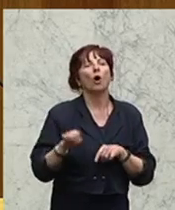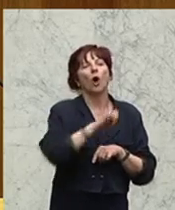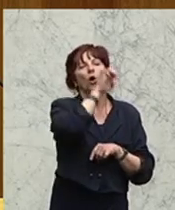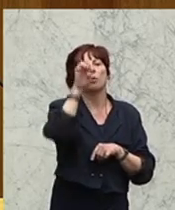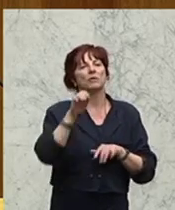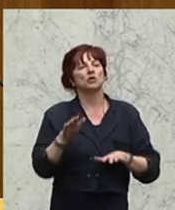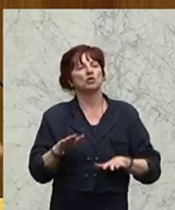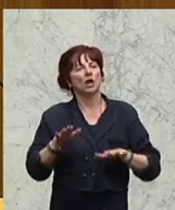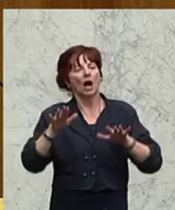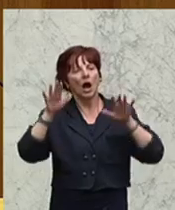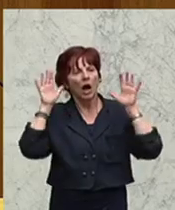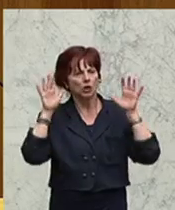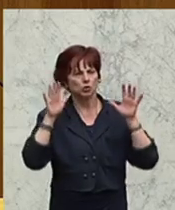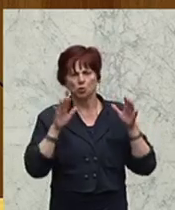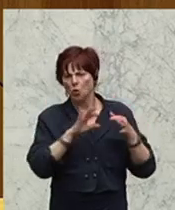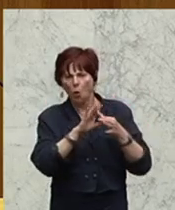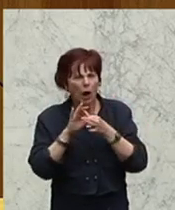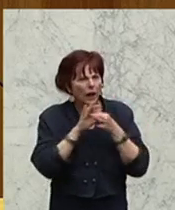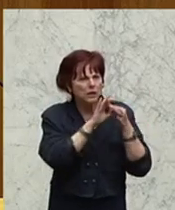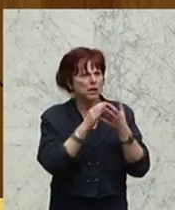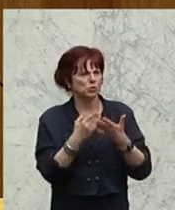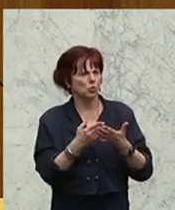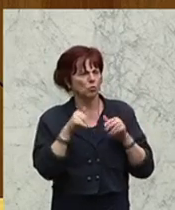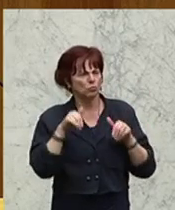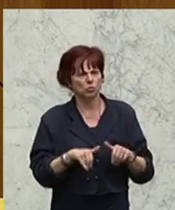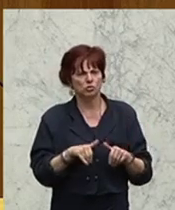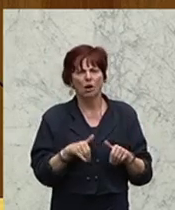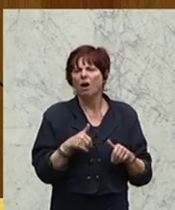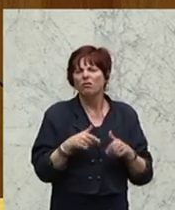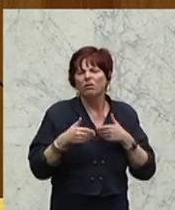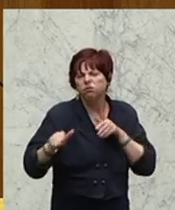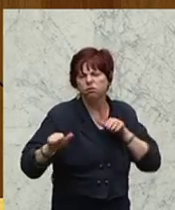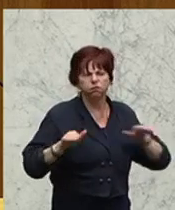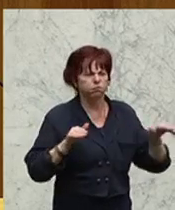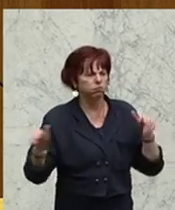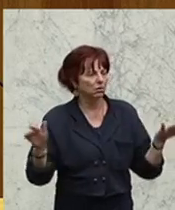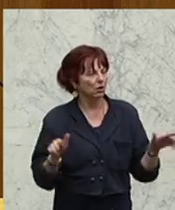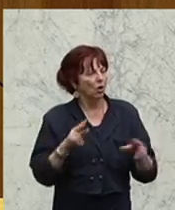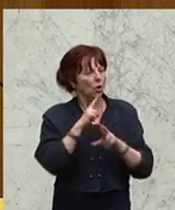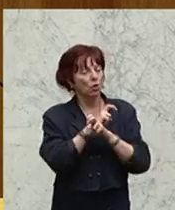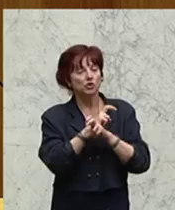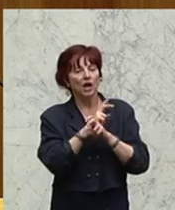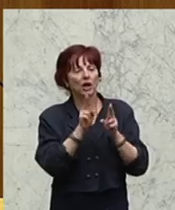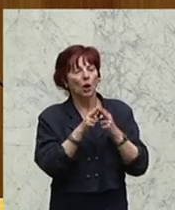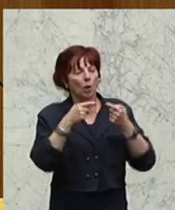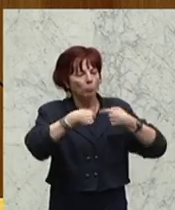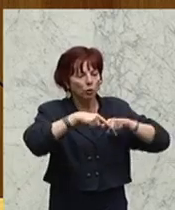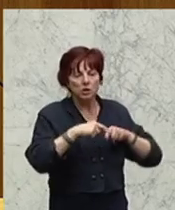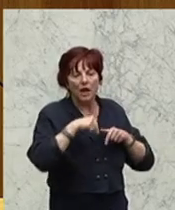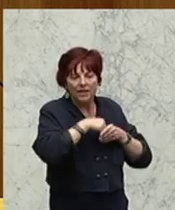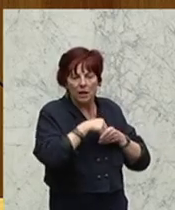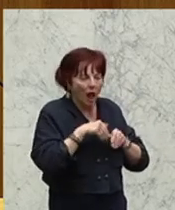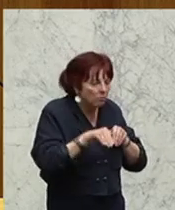unwürdig ist es, das herumzuschieben von einem Land ins andere, das Thema? Wie unwürdig ist es schon in Österreich, von einem Bundesland zum anderen das